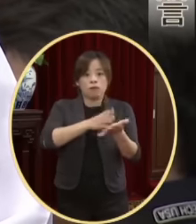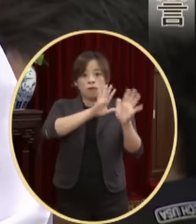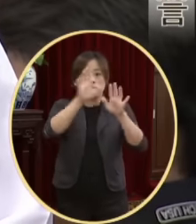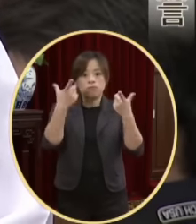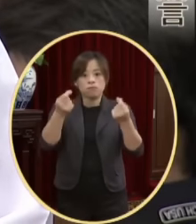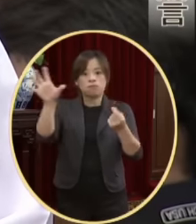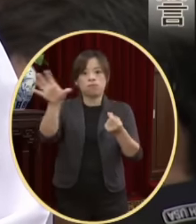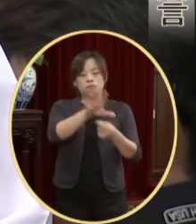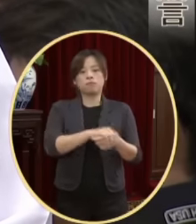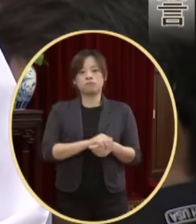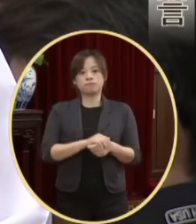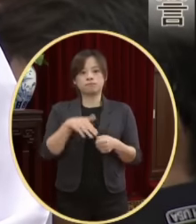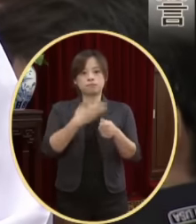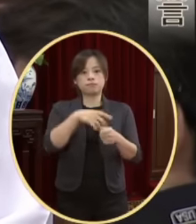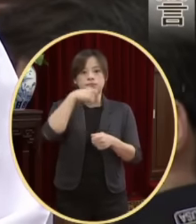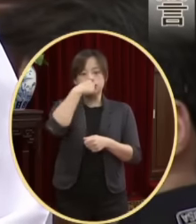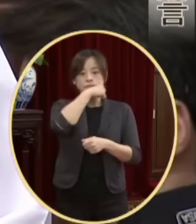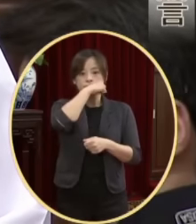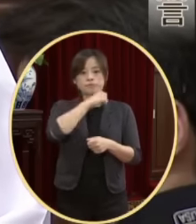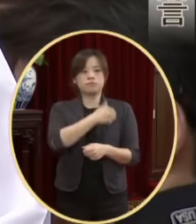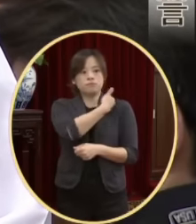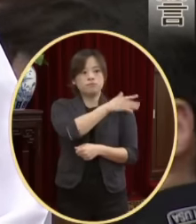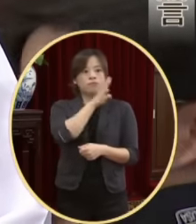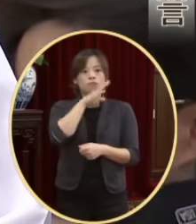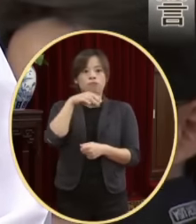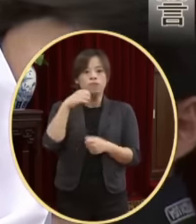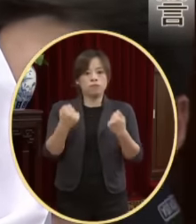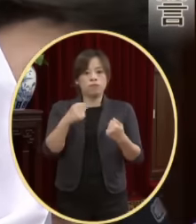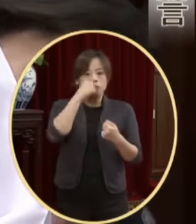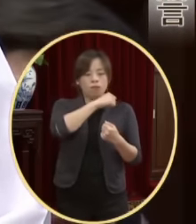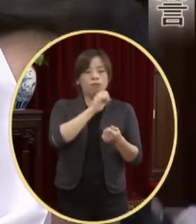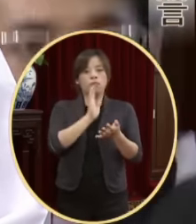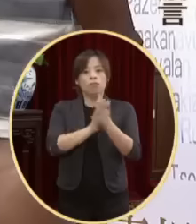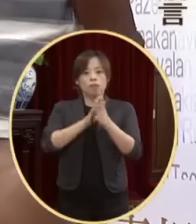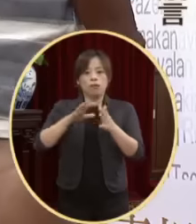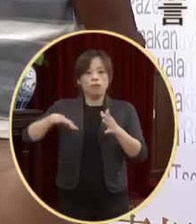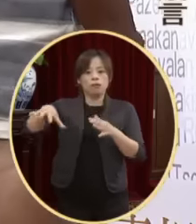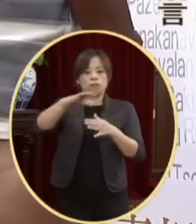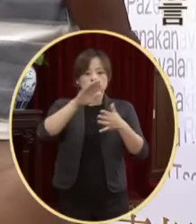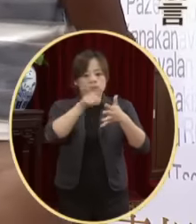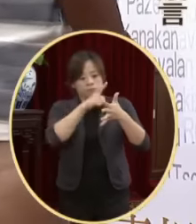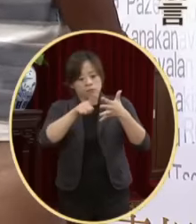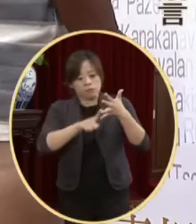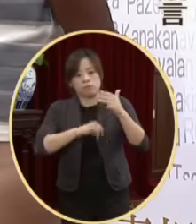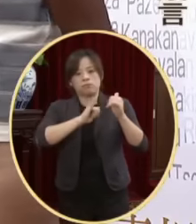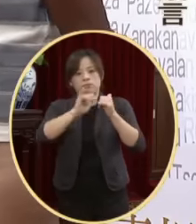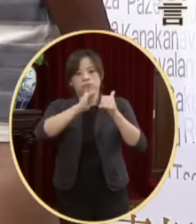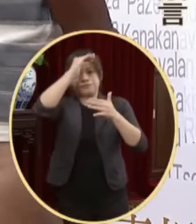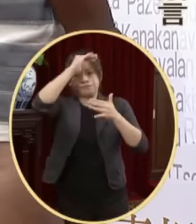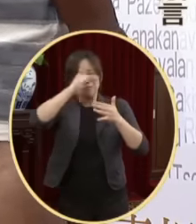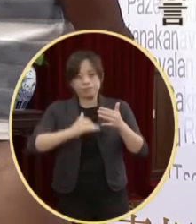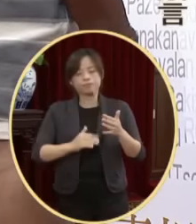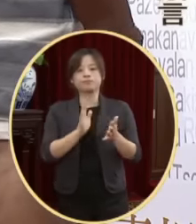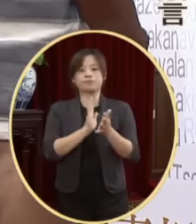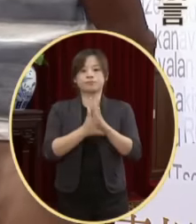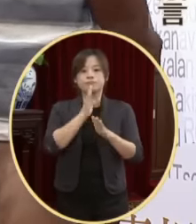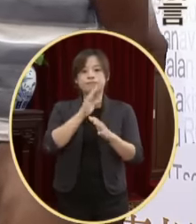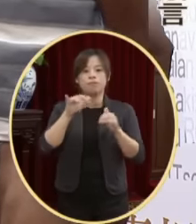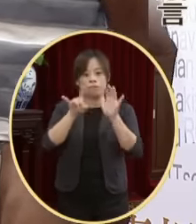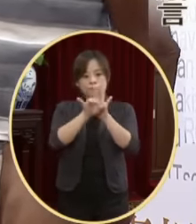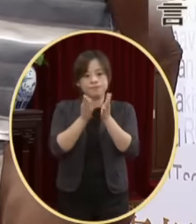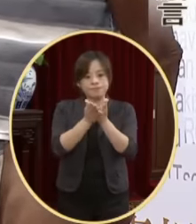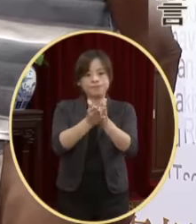容，让台湾不管是在台湾或是各个阶层台湾的社会或者我们的兰